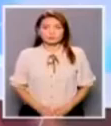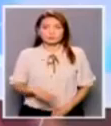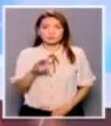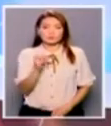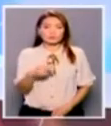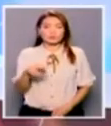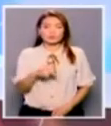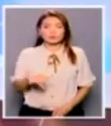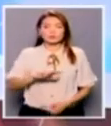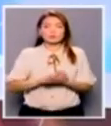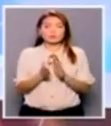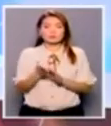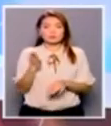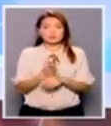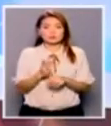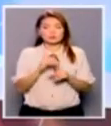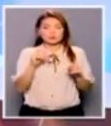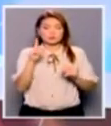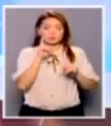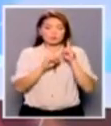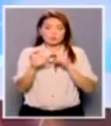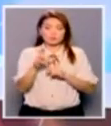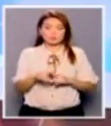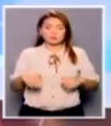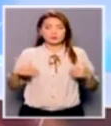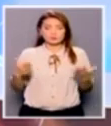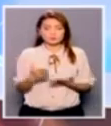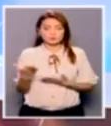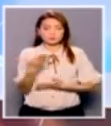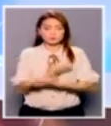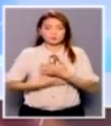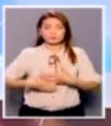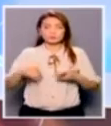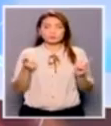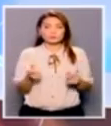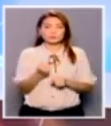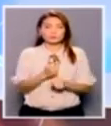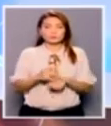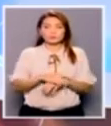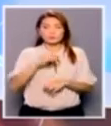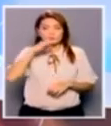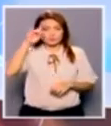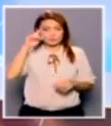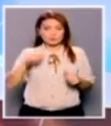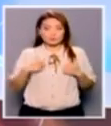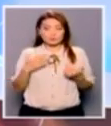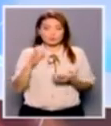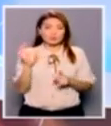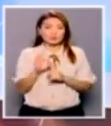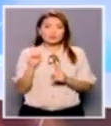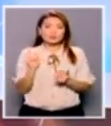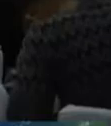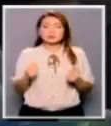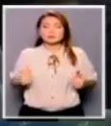В Махамбетском районе состоялось выездное заседание областного совета общественного согласия Ассамблеи народа Казахстана. Цель встречи